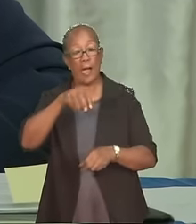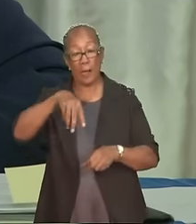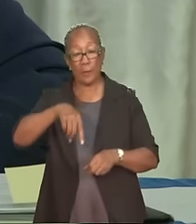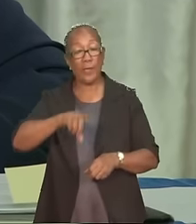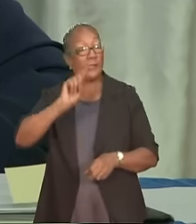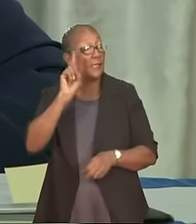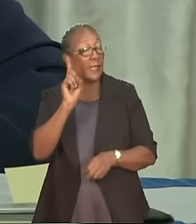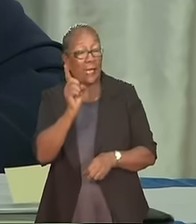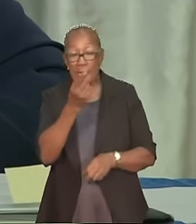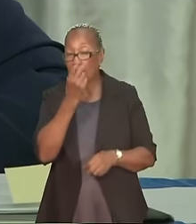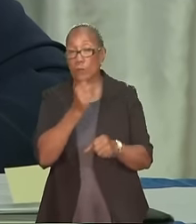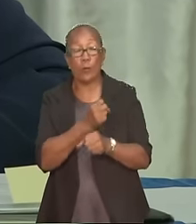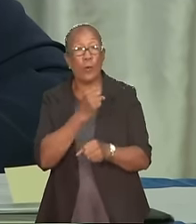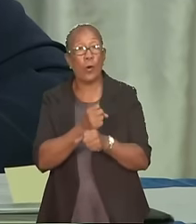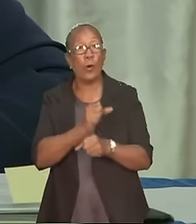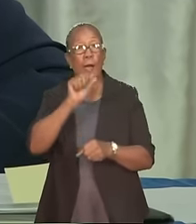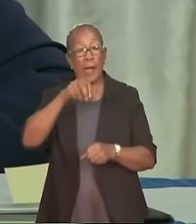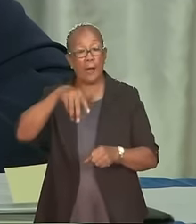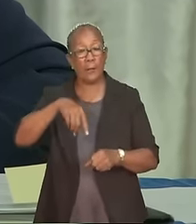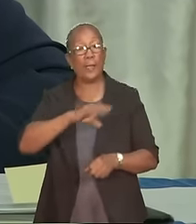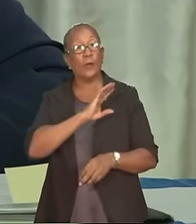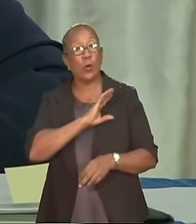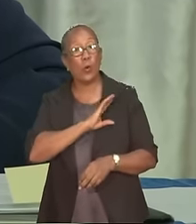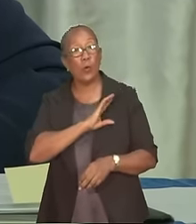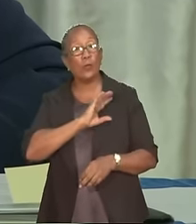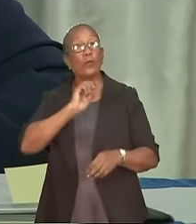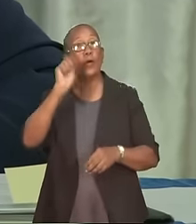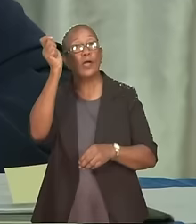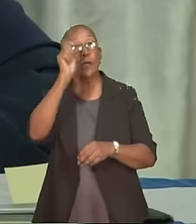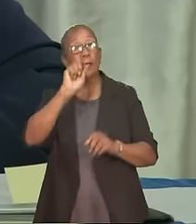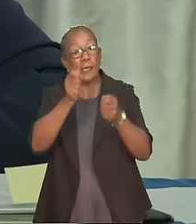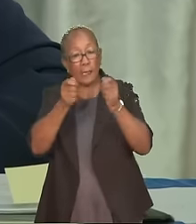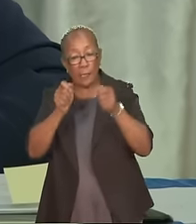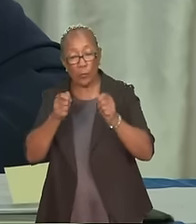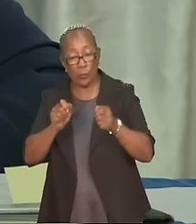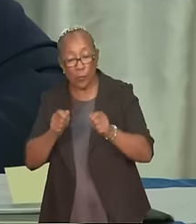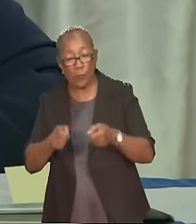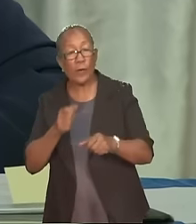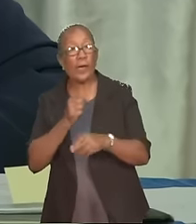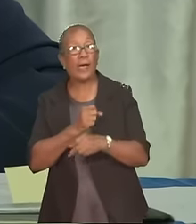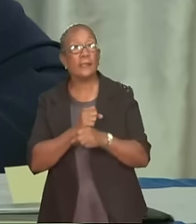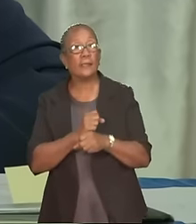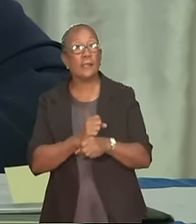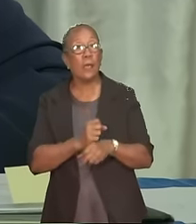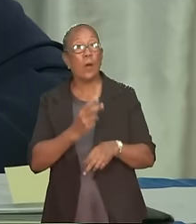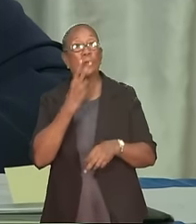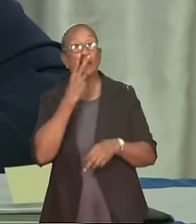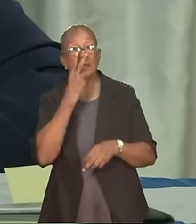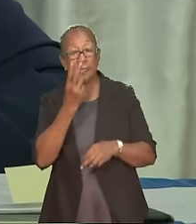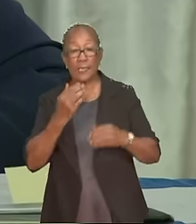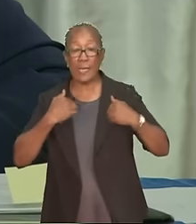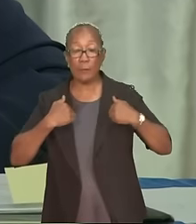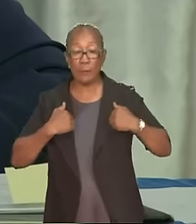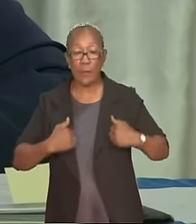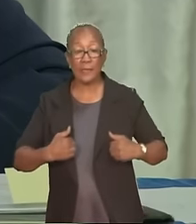bouw, AHP is ook voor renovatie. Prachtig was het te zien dat ook personen met een